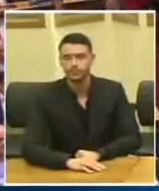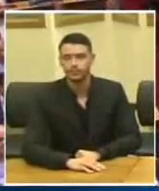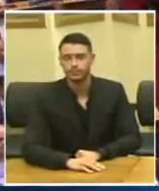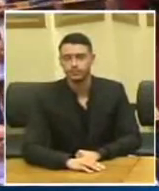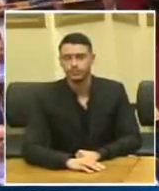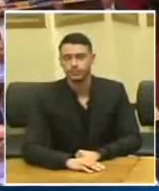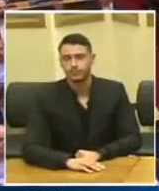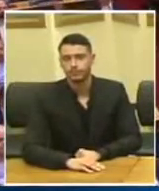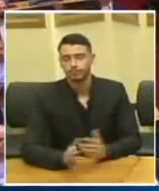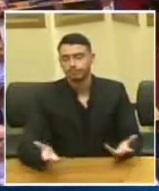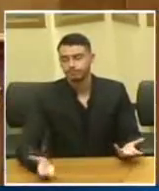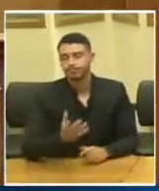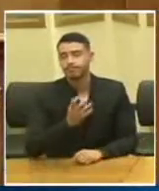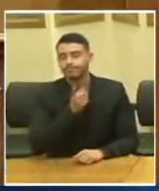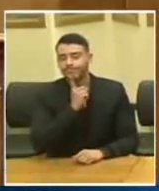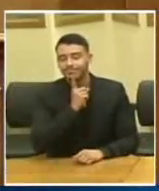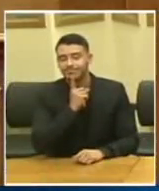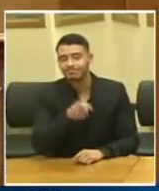Και σε αυτή σας την προσπάθεια